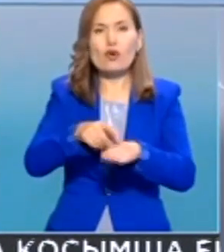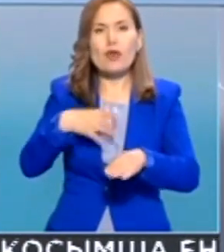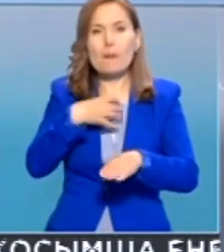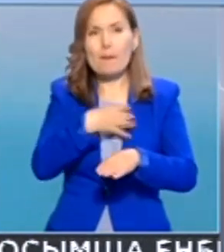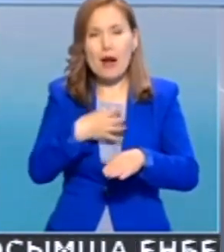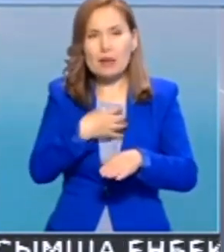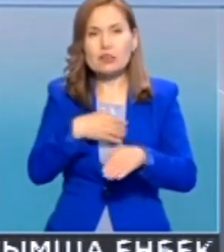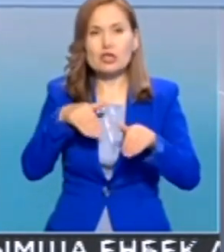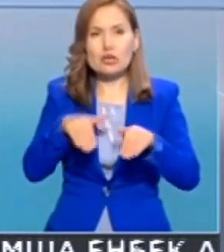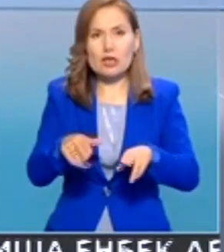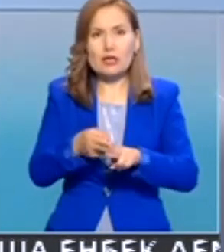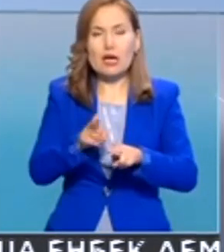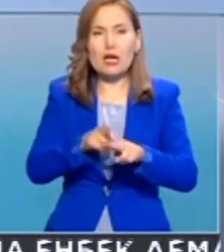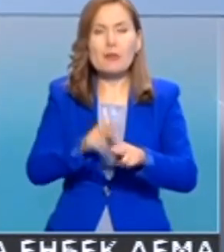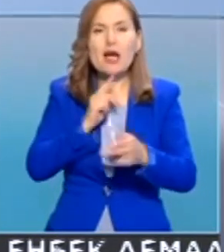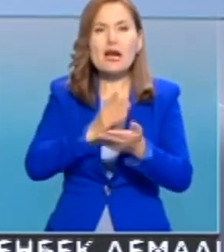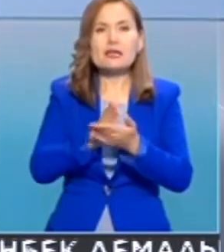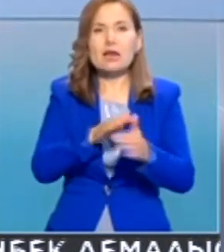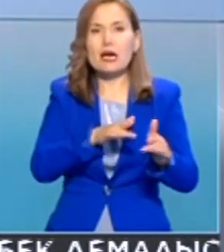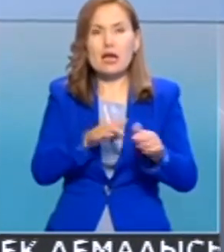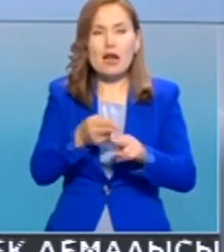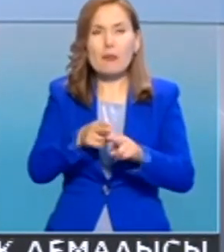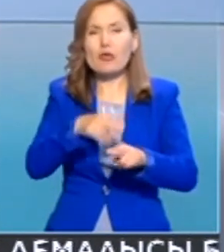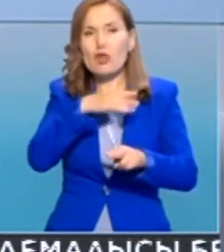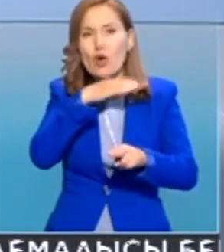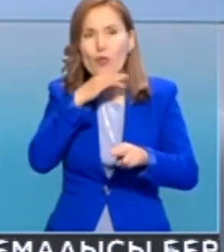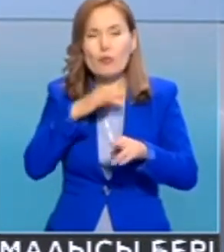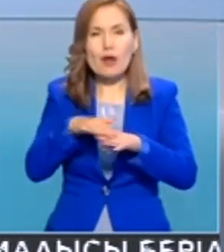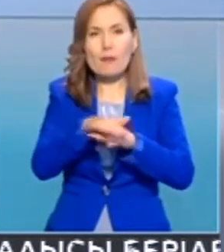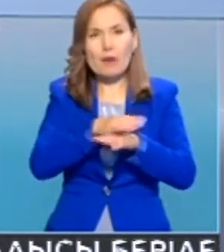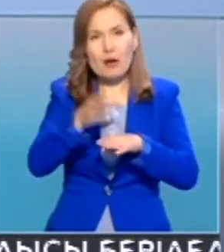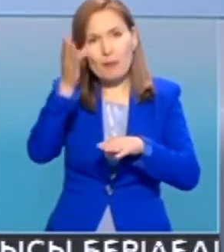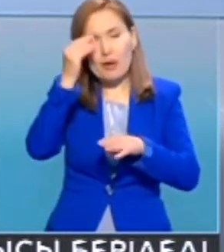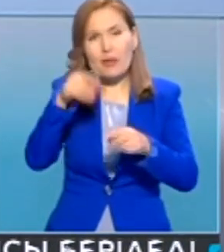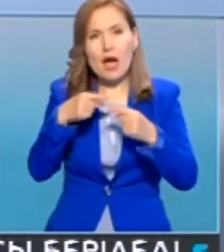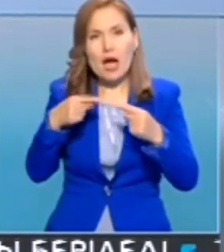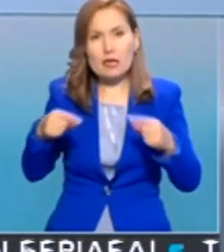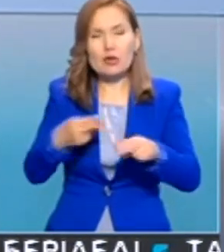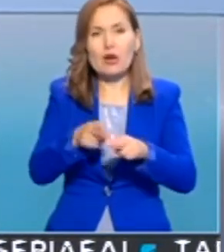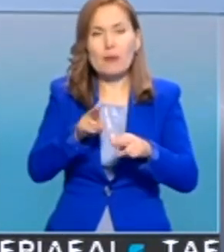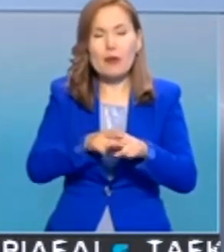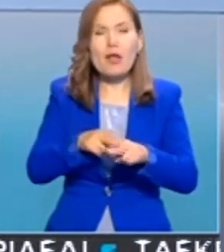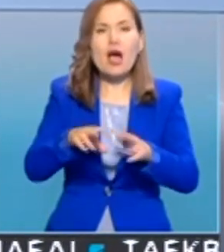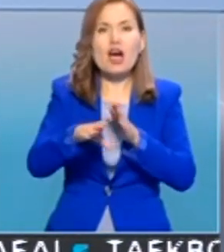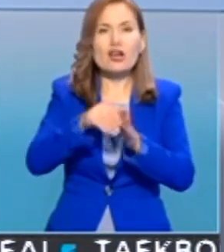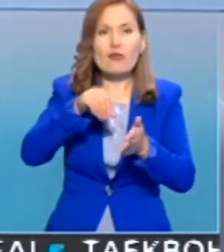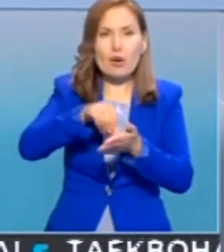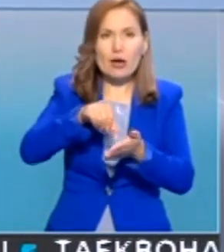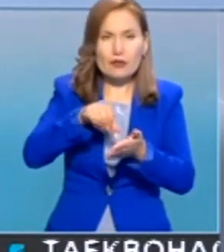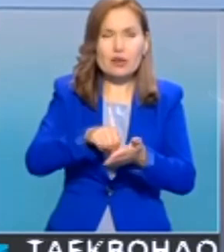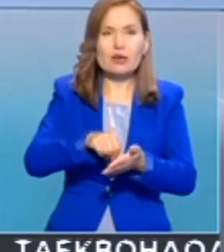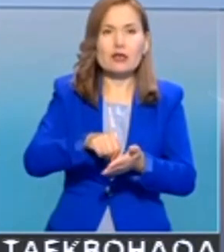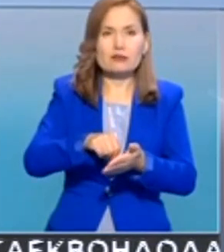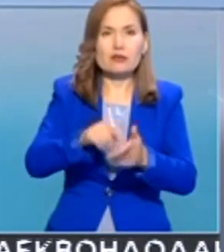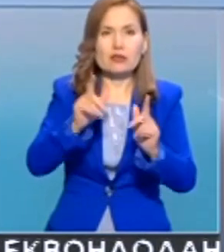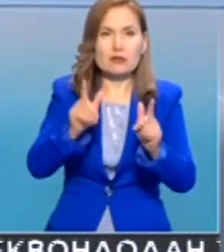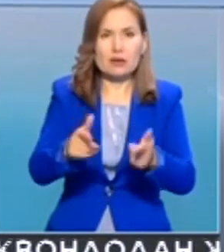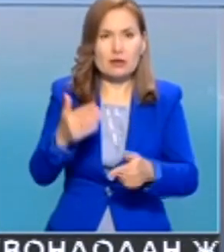дейді тұрғындар. Саяси науқанға қатысты көптің пікірі де әр алуан, дегенмен басым бөлігі референдумды қолдайтынын білдіріп